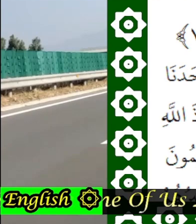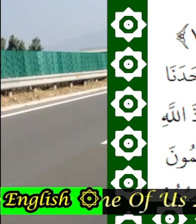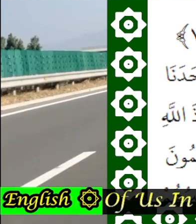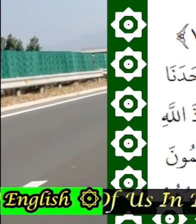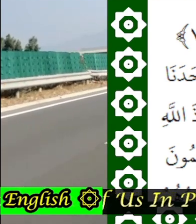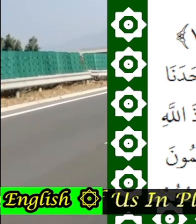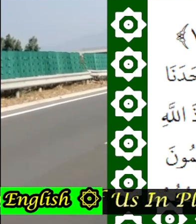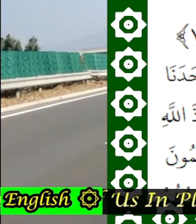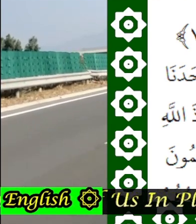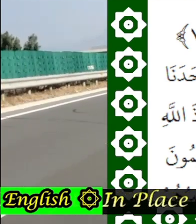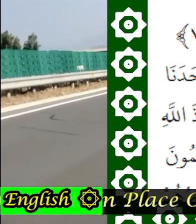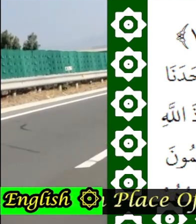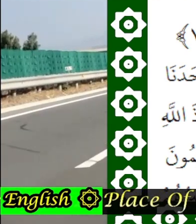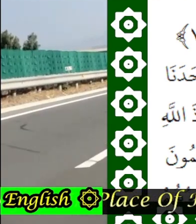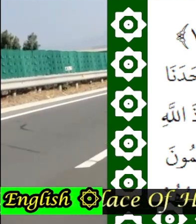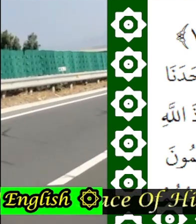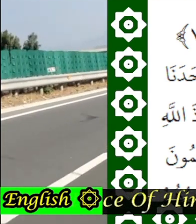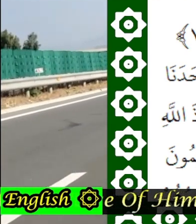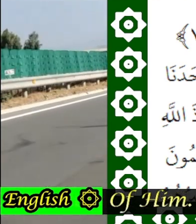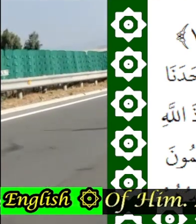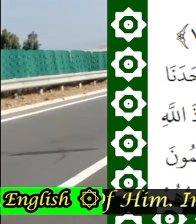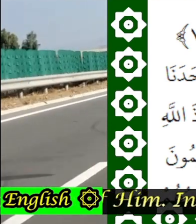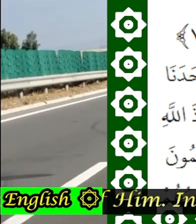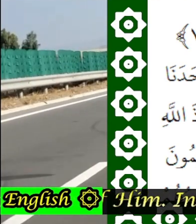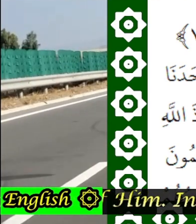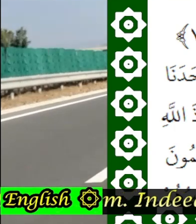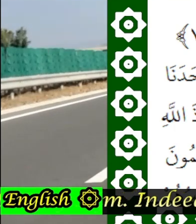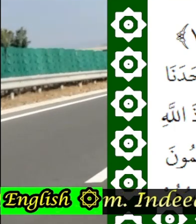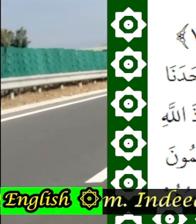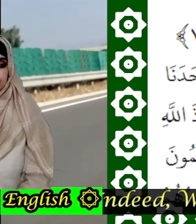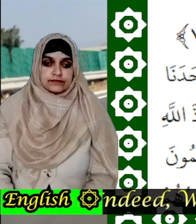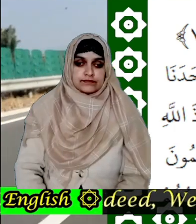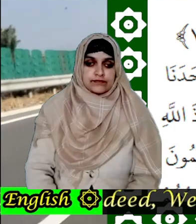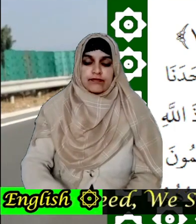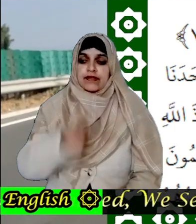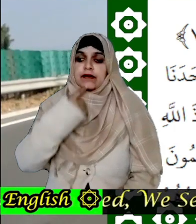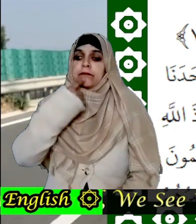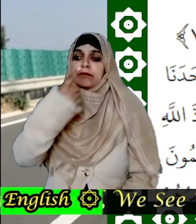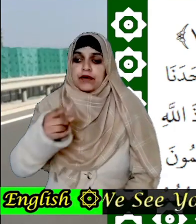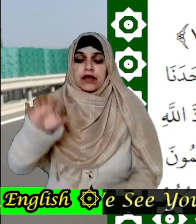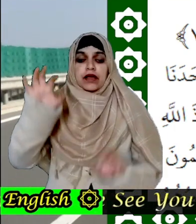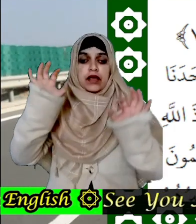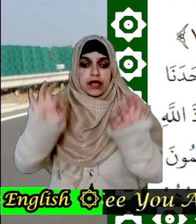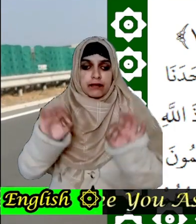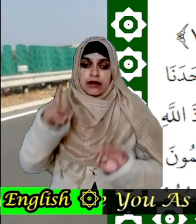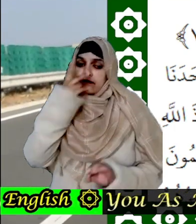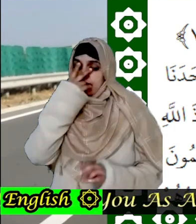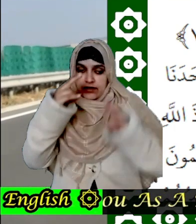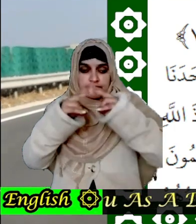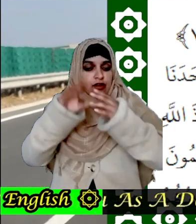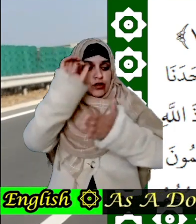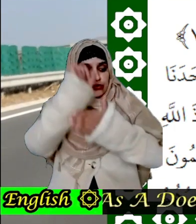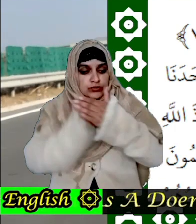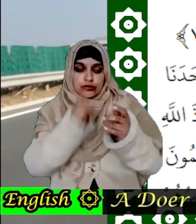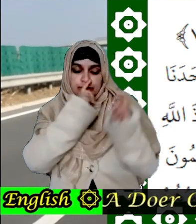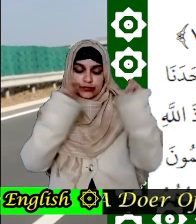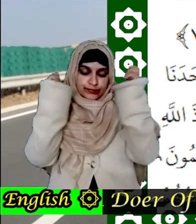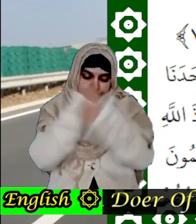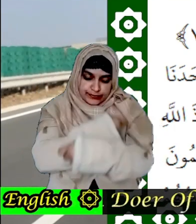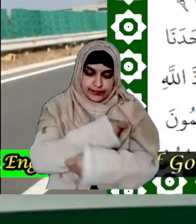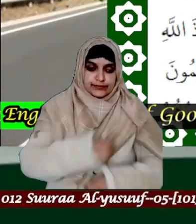مكانه إنا نراك من المحسنين. أبقانا أبقانا دوب نبي